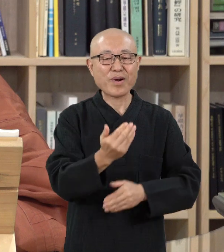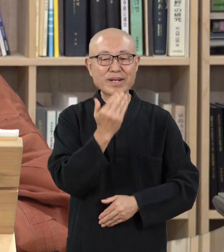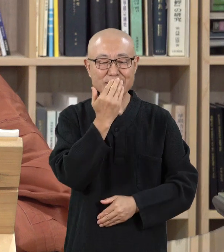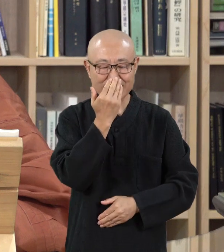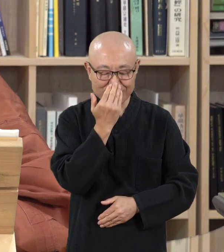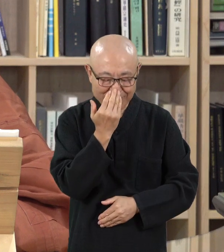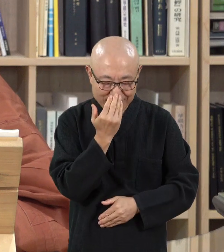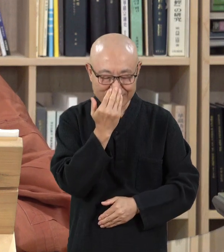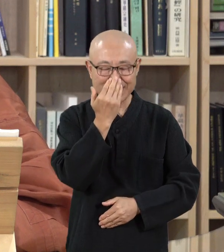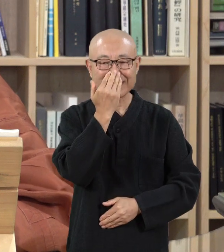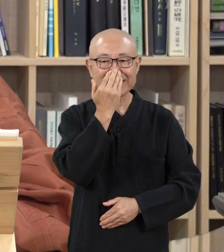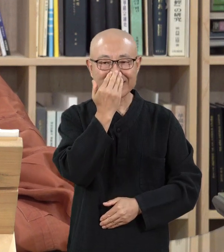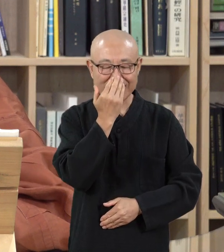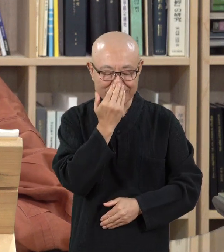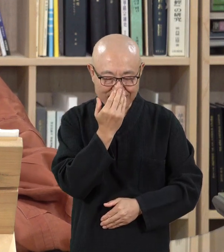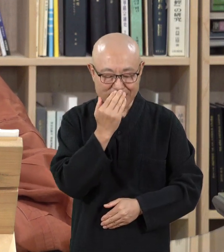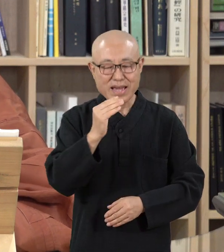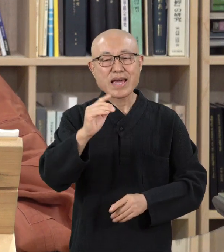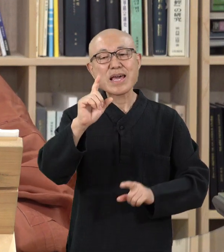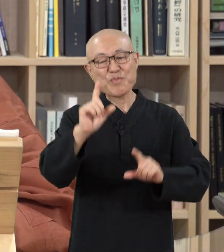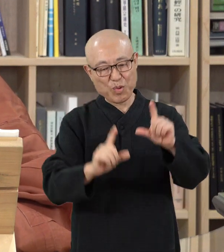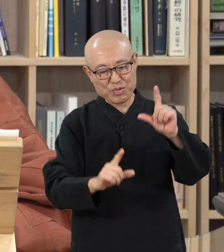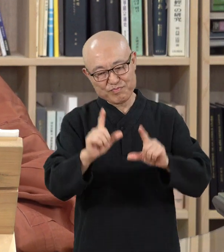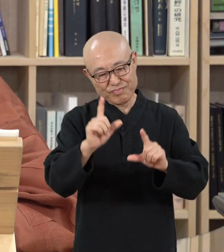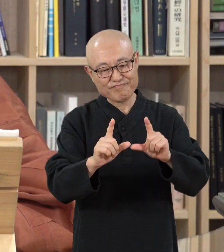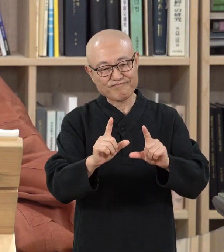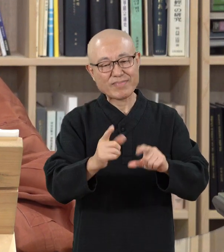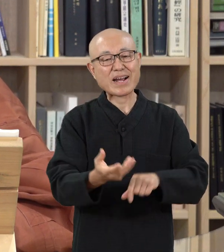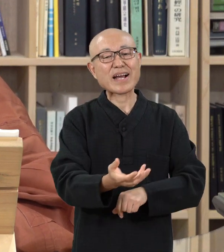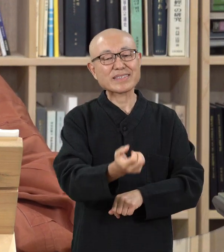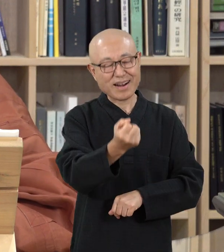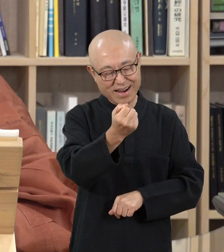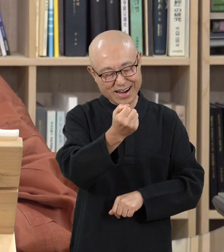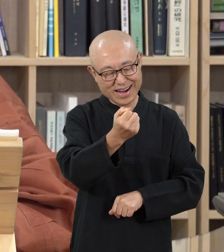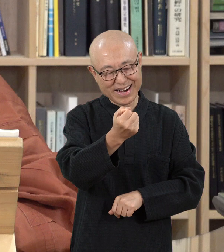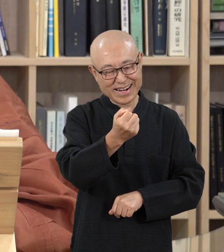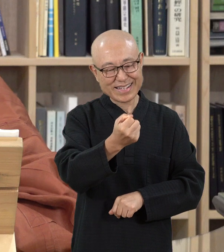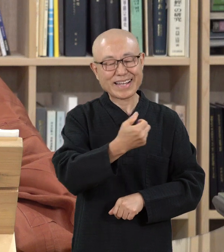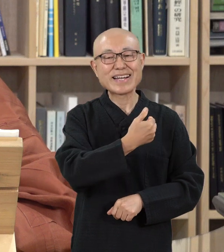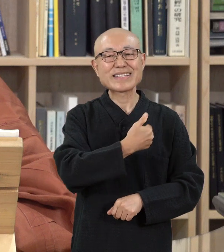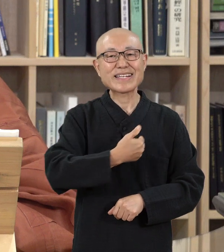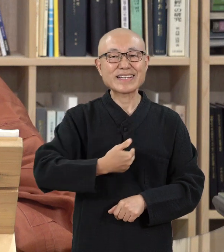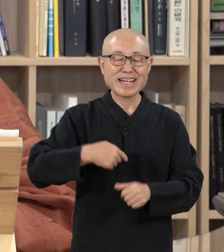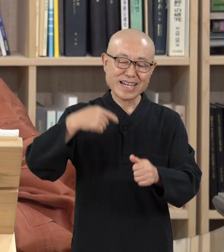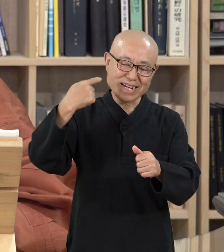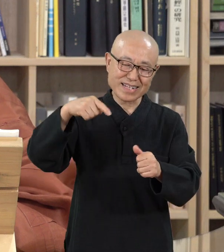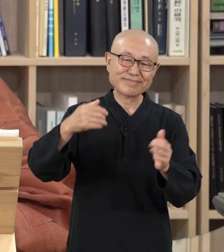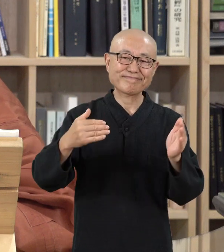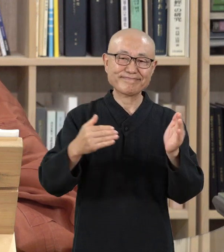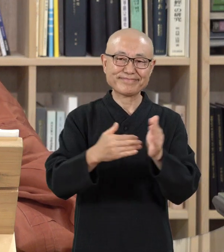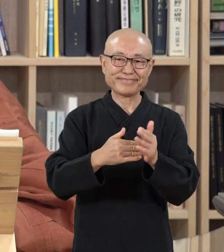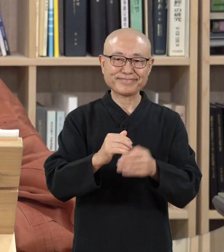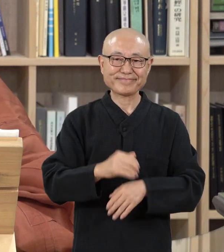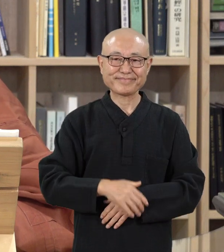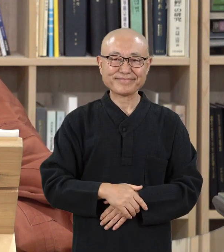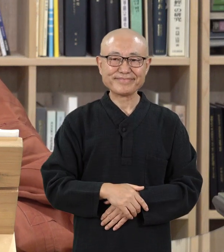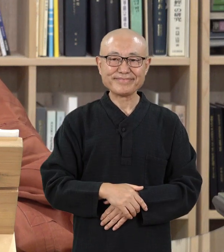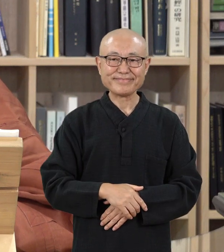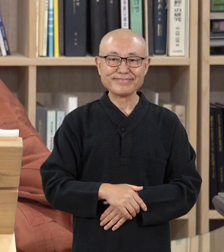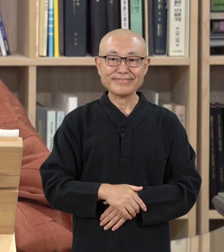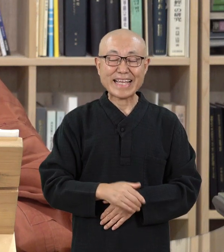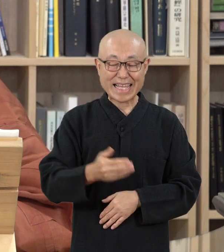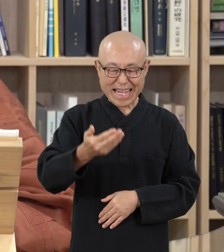겸허한 겸손한 자세로 이제 대화를 하라. 이제 그러면서 제자들을 가르치고 다니셔요. 그래서